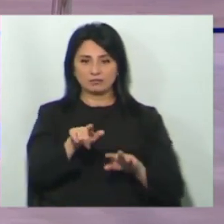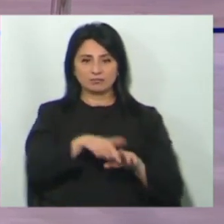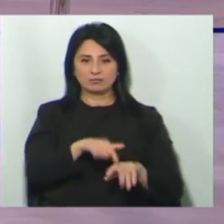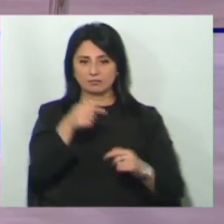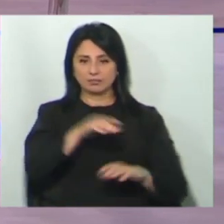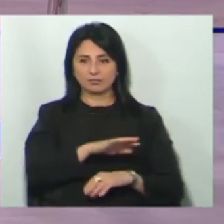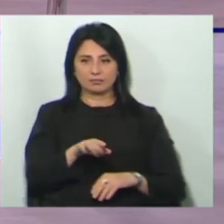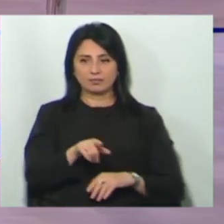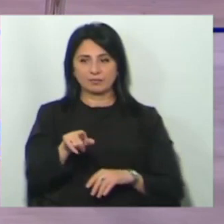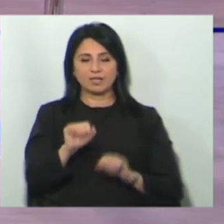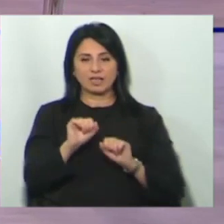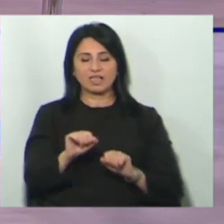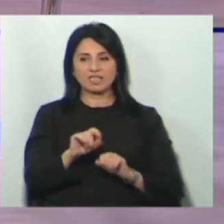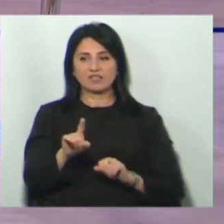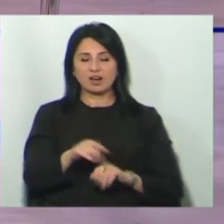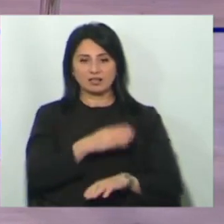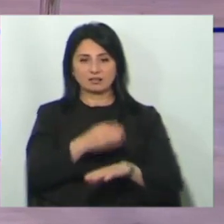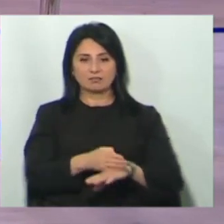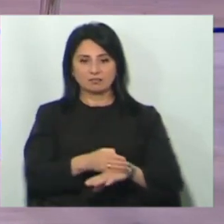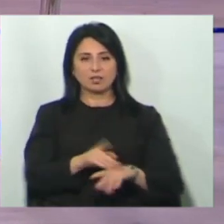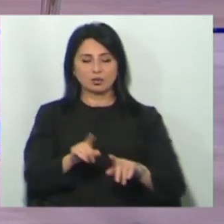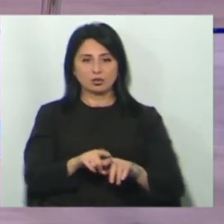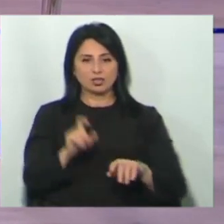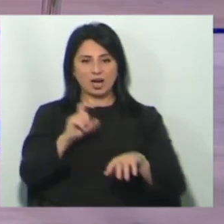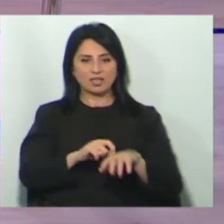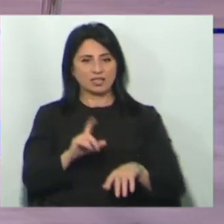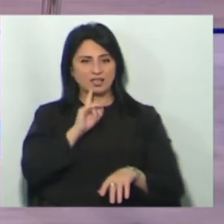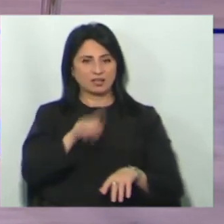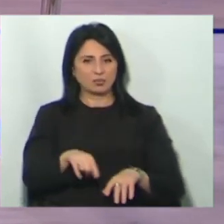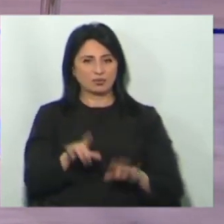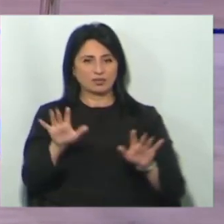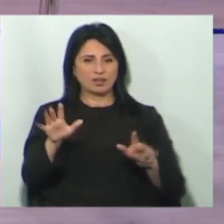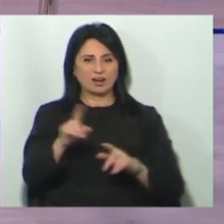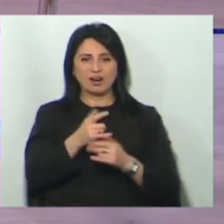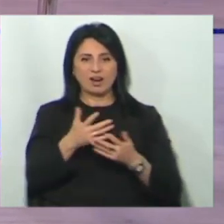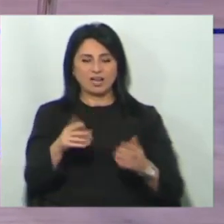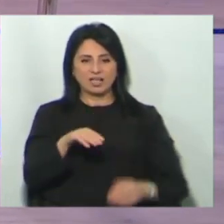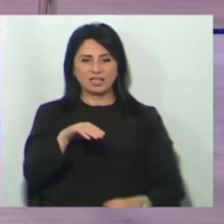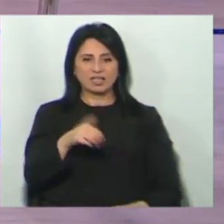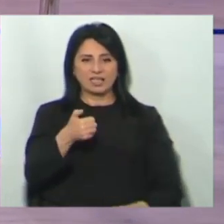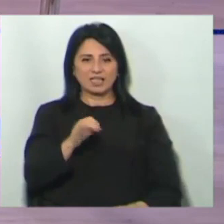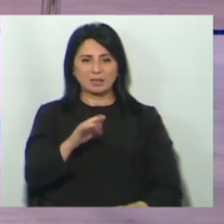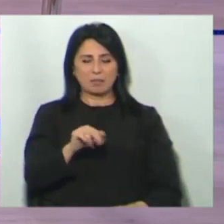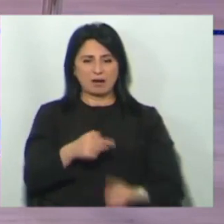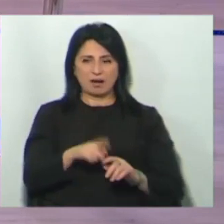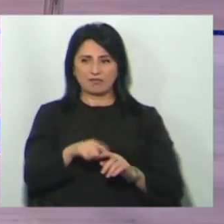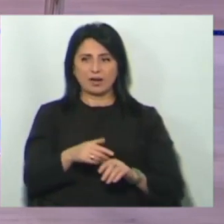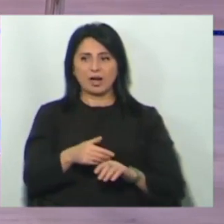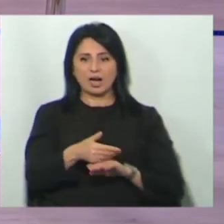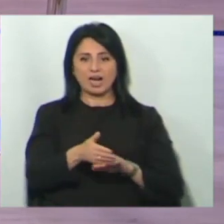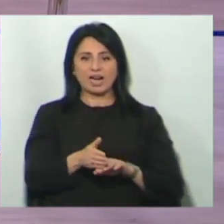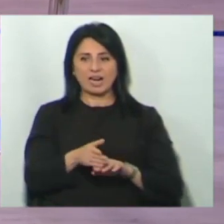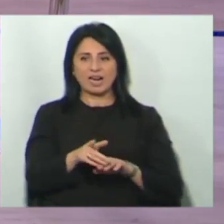იგივე პრინციპით დაცულობისათვის, რაზედაც მწერებზე გესაუბრებოდით. და ასეთ შემთხვევაში ისევ ღია ფერის ფეხსაცმლის